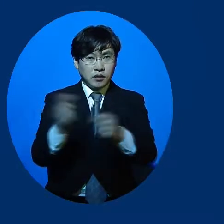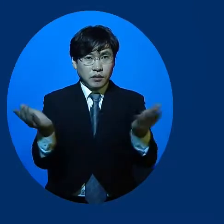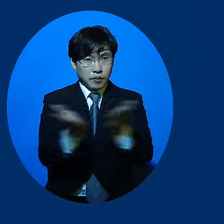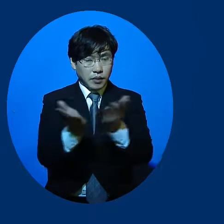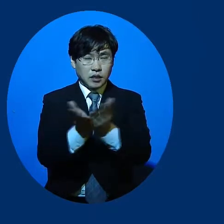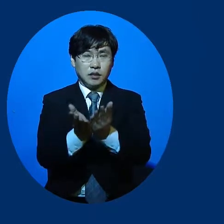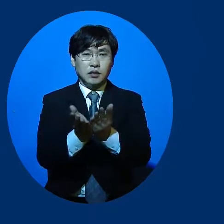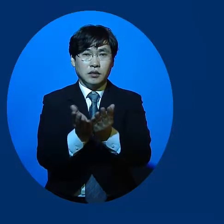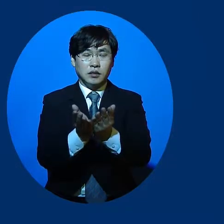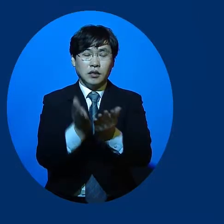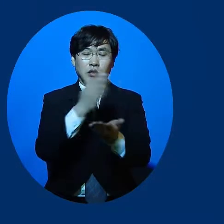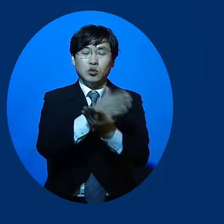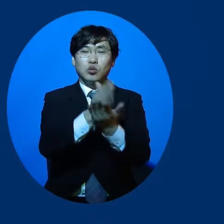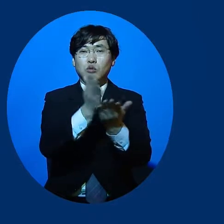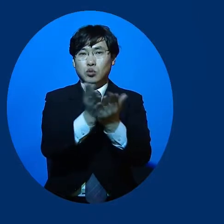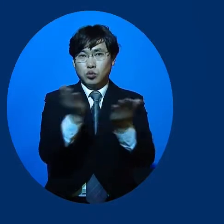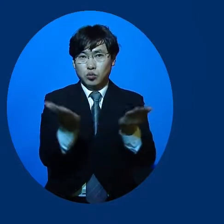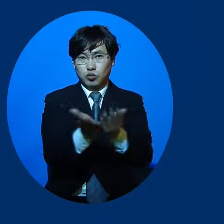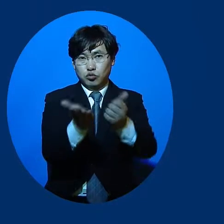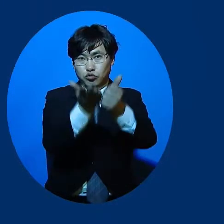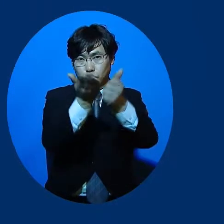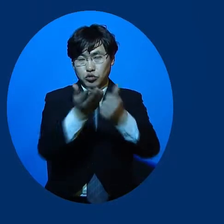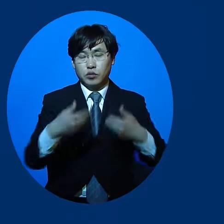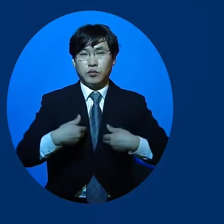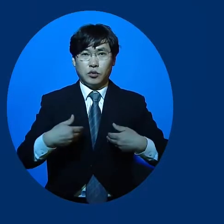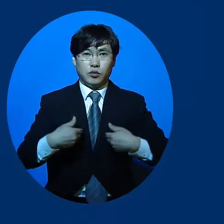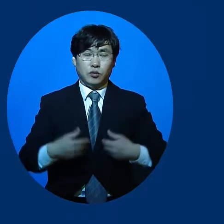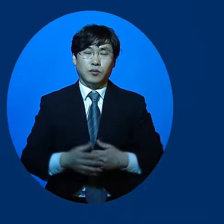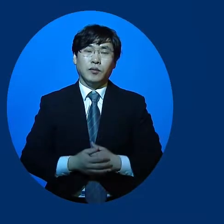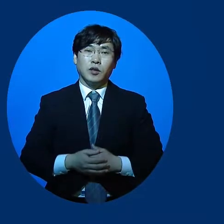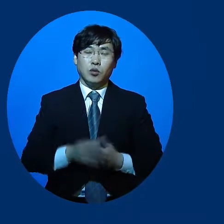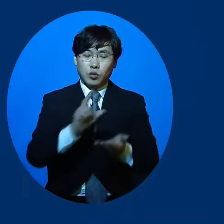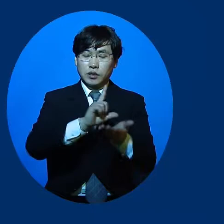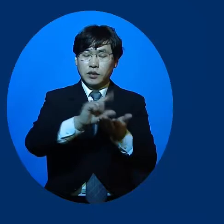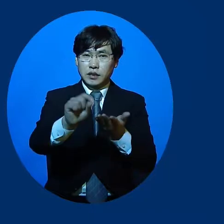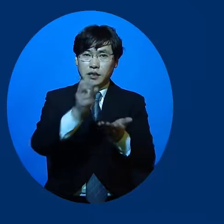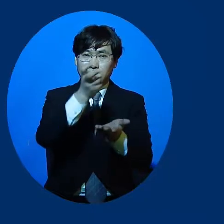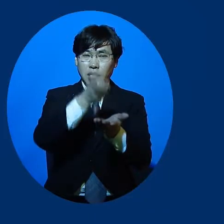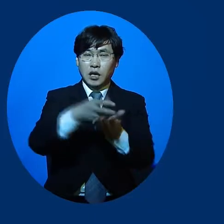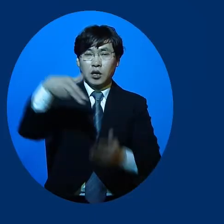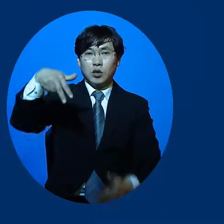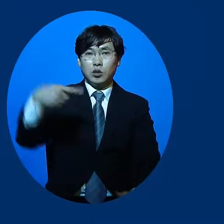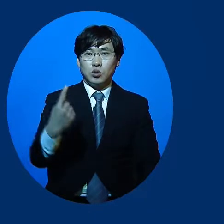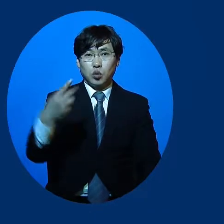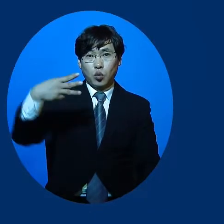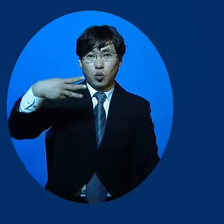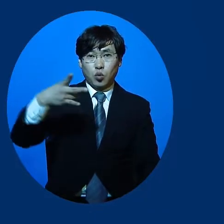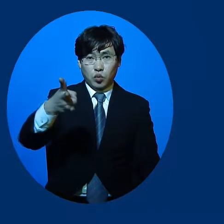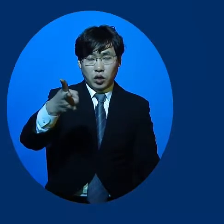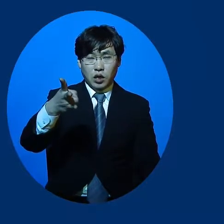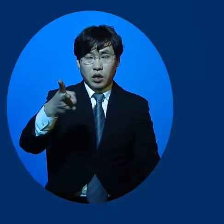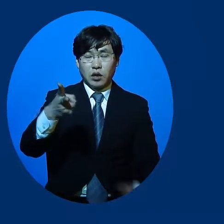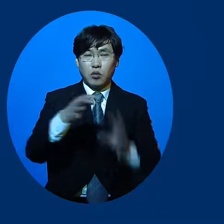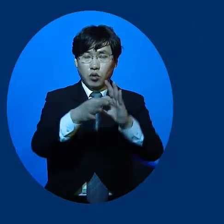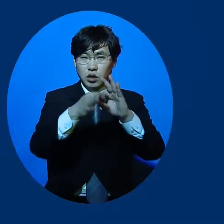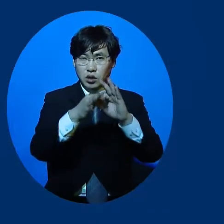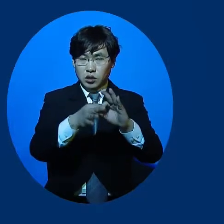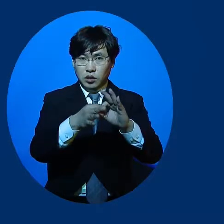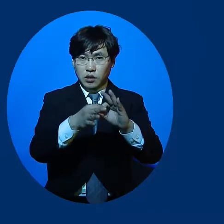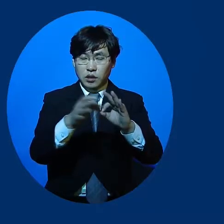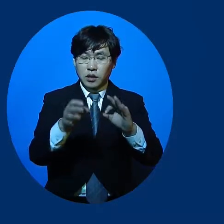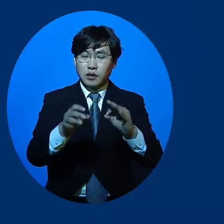있습니다. 그리고 강원도의 지자체 조례 등을 통해서 장애인 우선